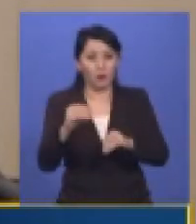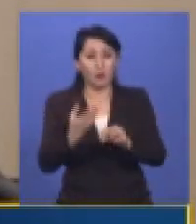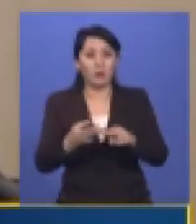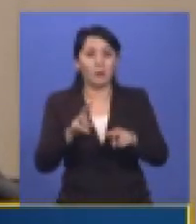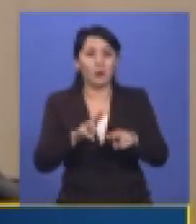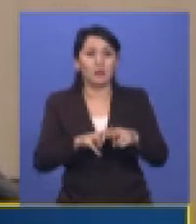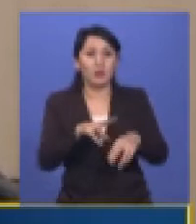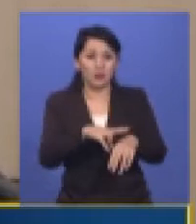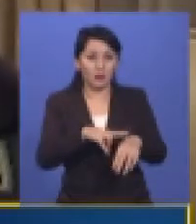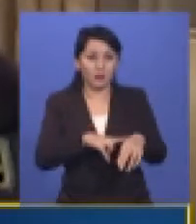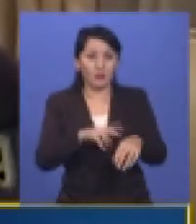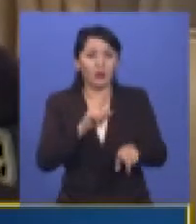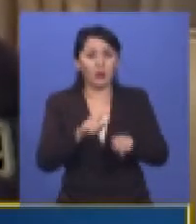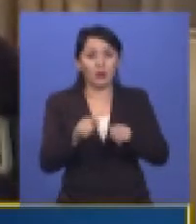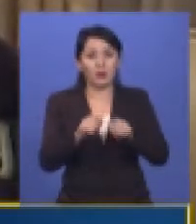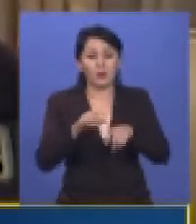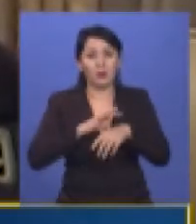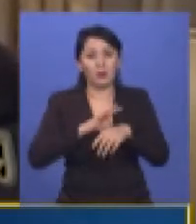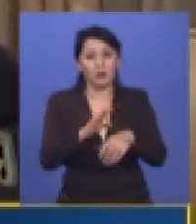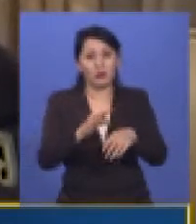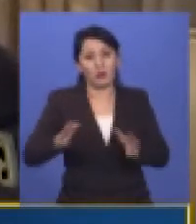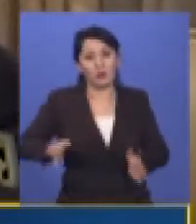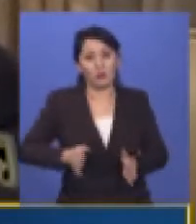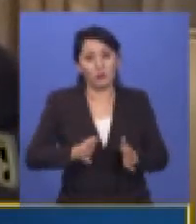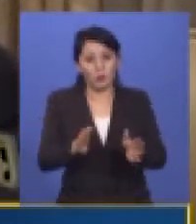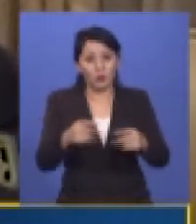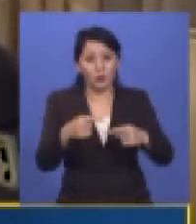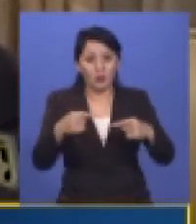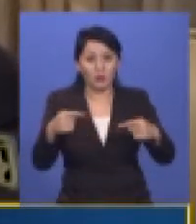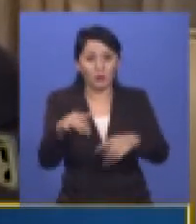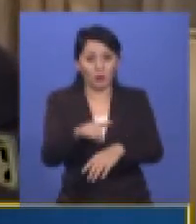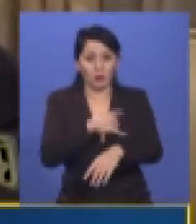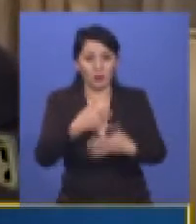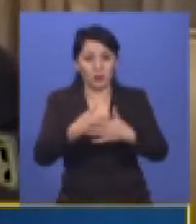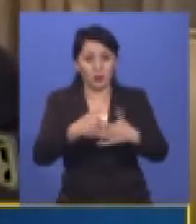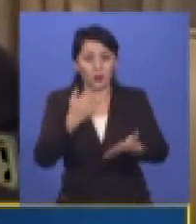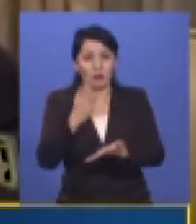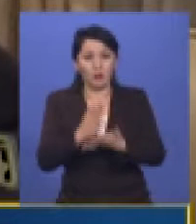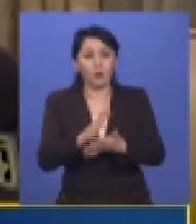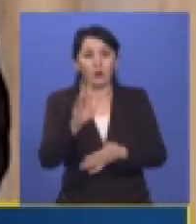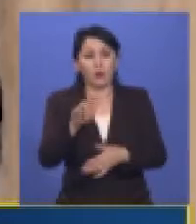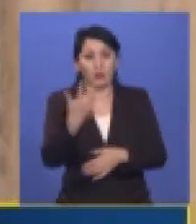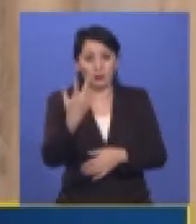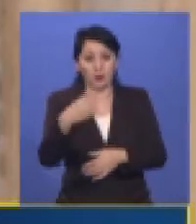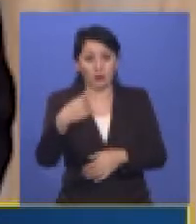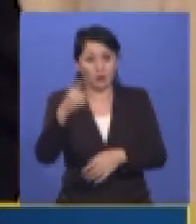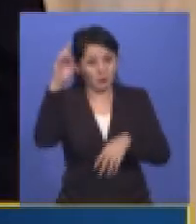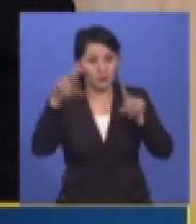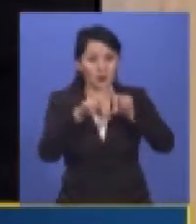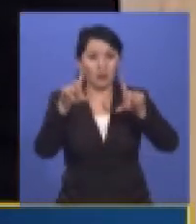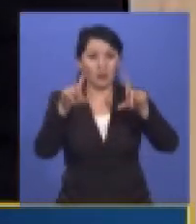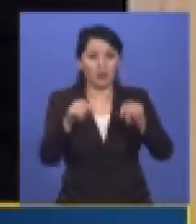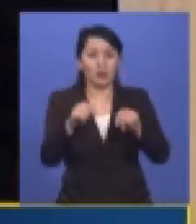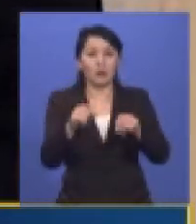болады. Осыған байланысты тәртіп сақшылары арнайы тексеріс жүргізді. Жол бойында немесе көшелерге жақын орналасқан 321